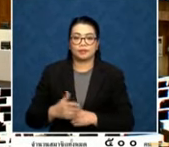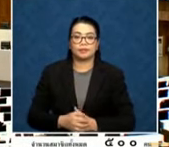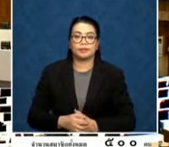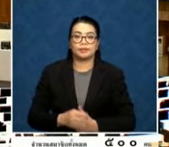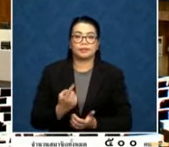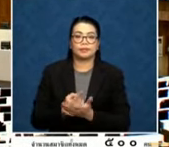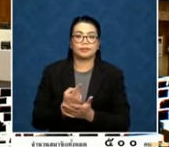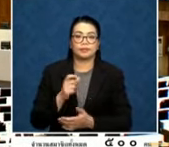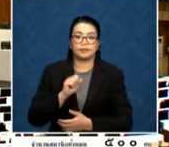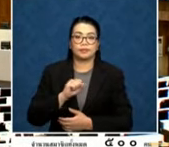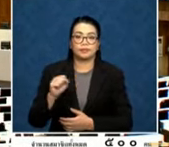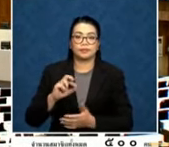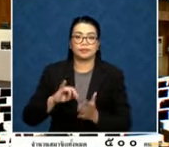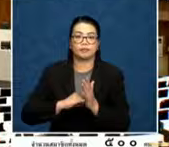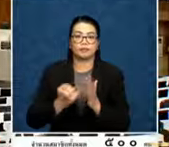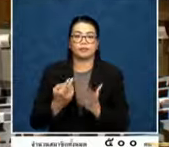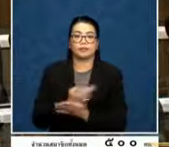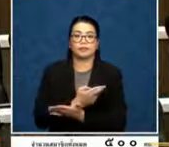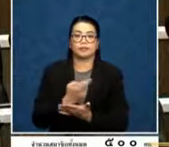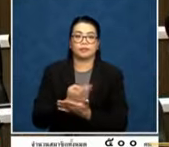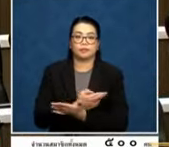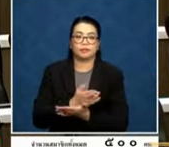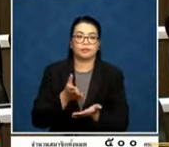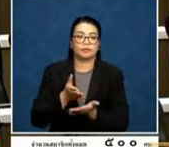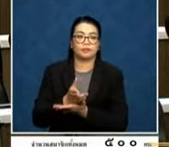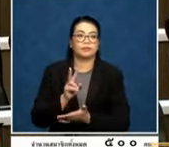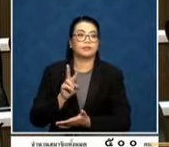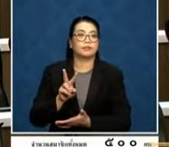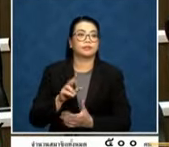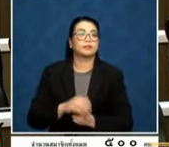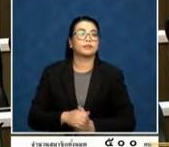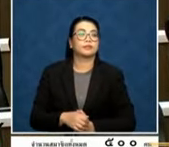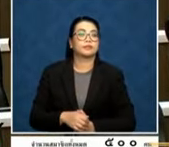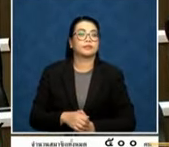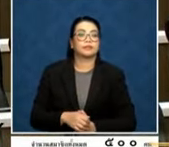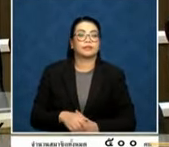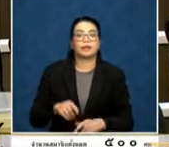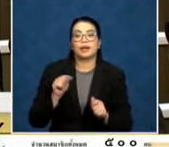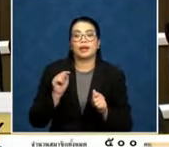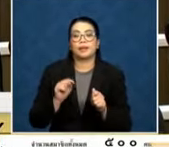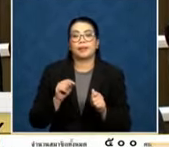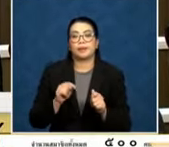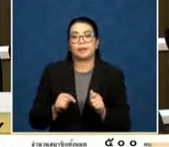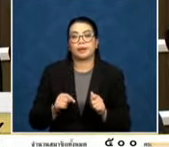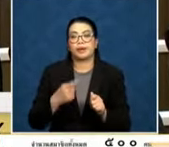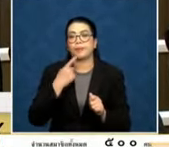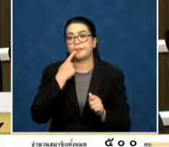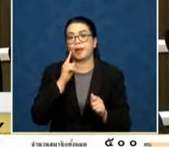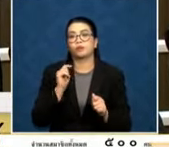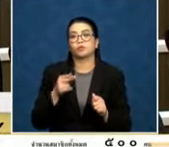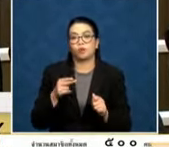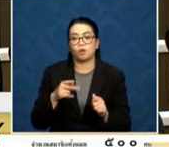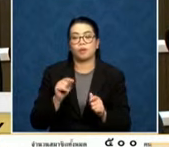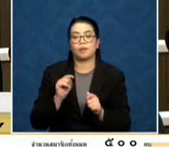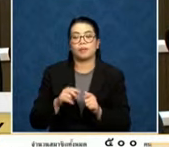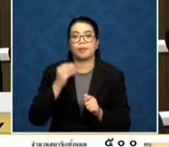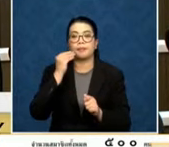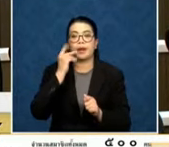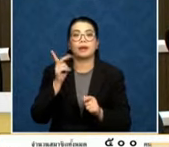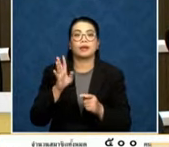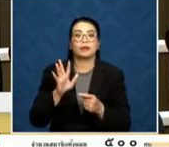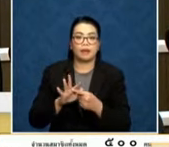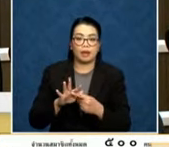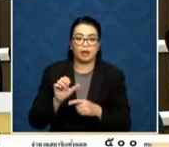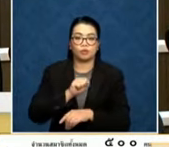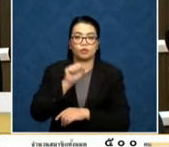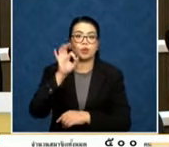ราษฎรจังหวัดราชบุรีเขต2อำเภอปากท่ออำเภอสวนผึ้งอำเภอบ้านคา